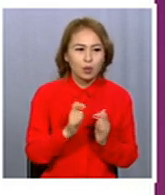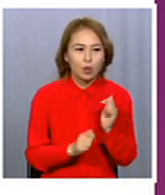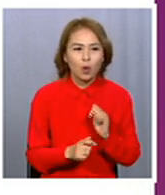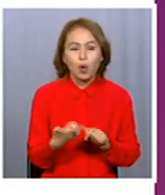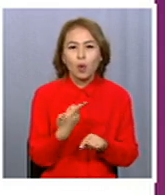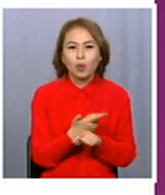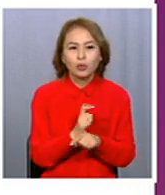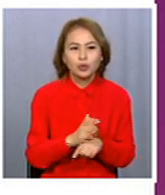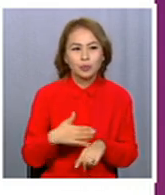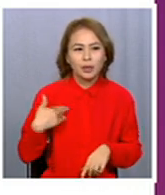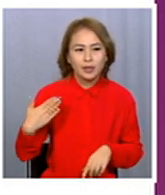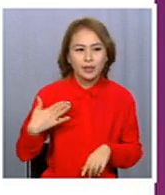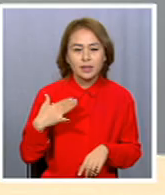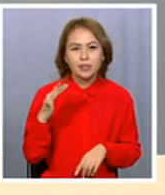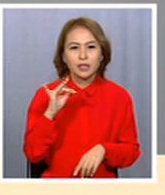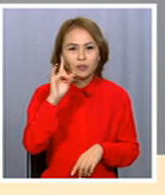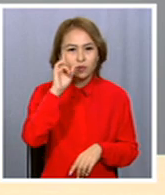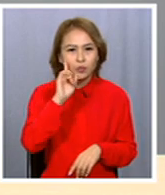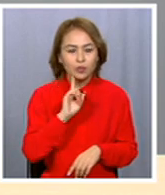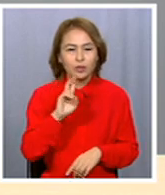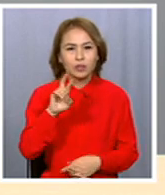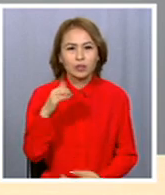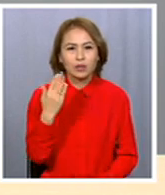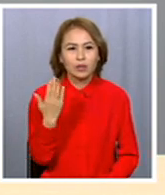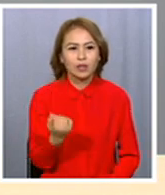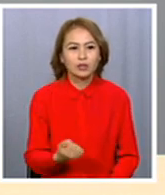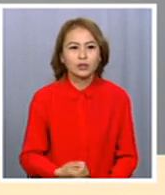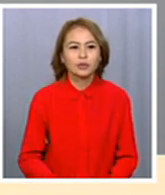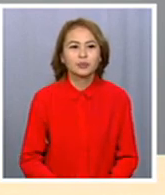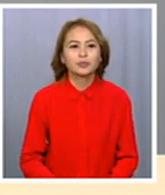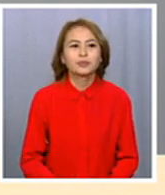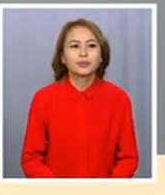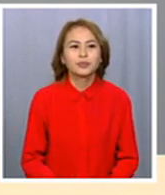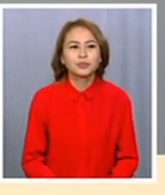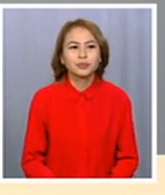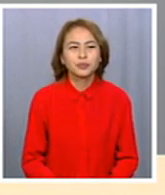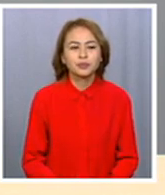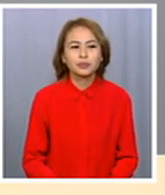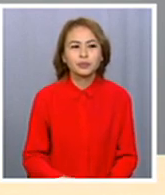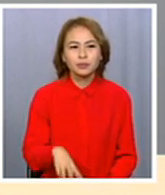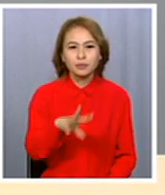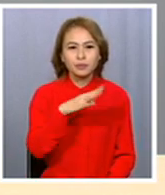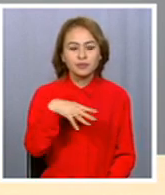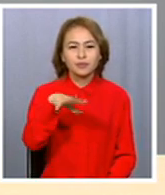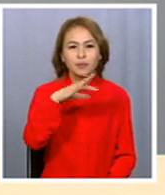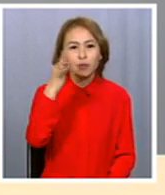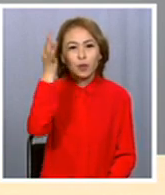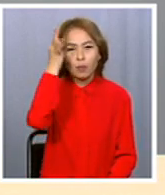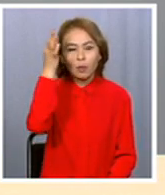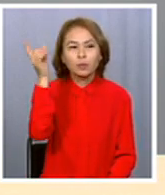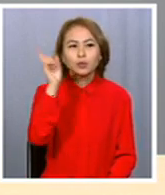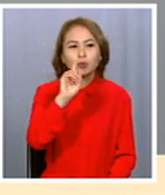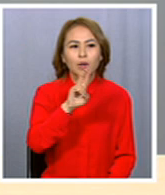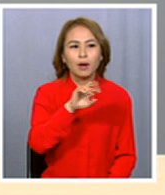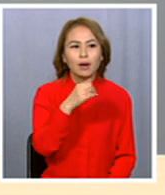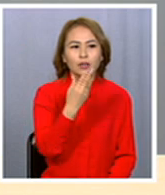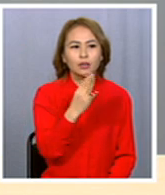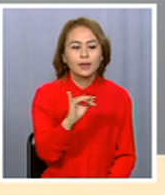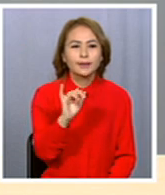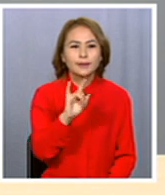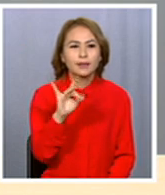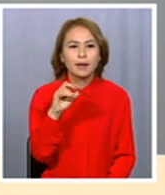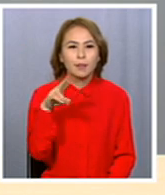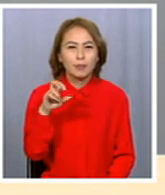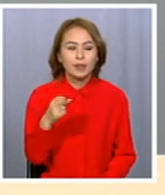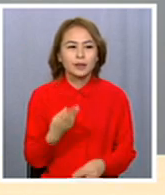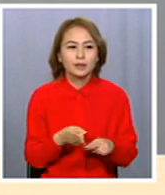молоко. Очень полезная и вкусная каша. Мы с вами помним, что каша из репы – это